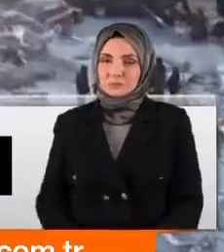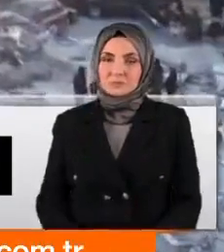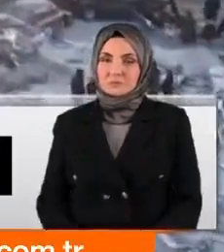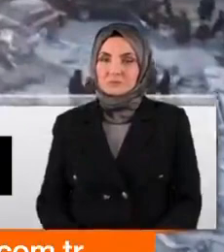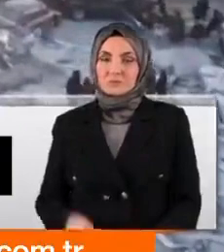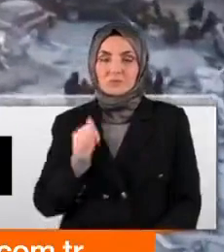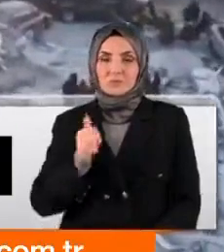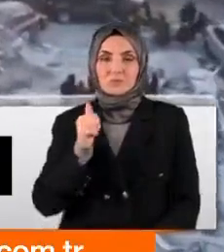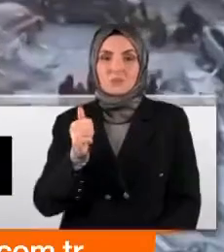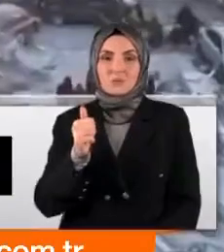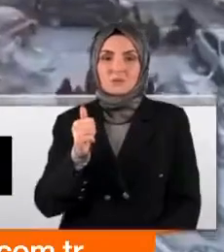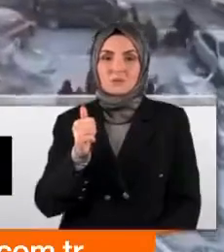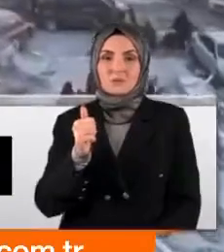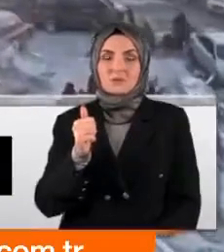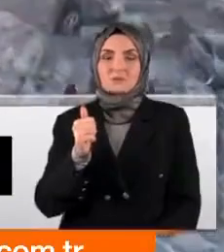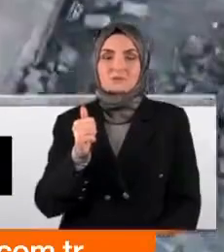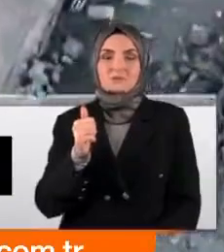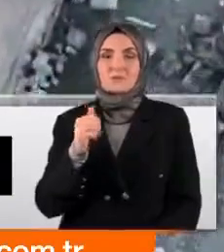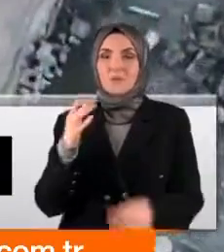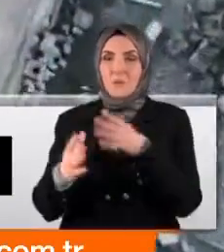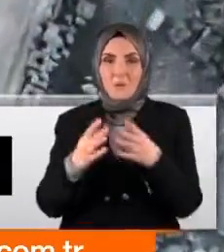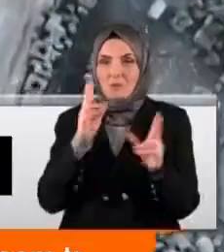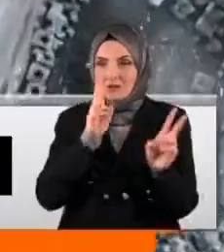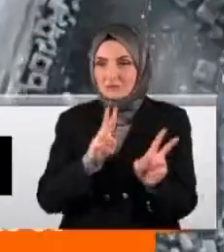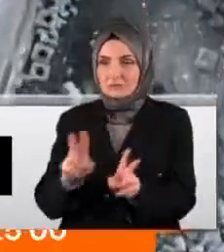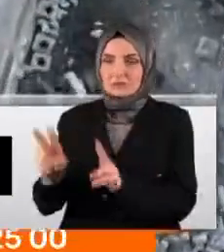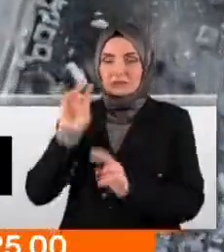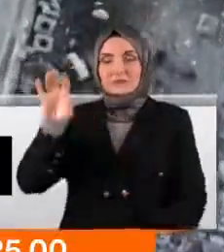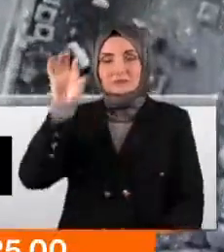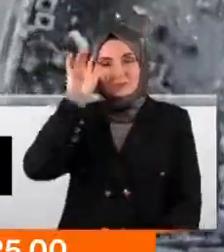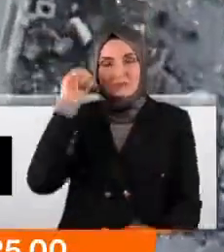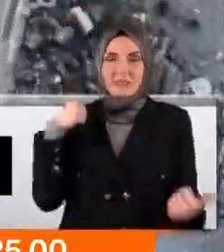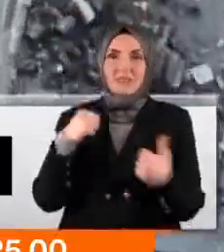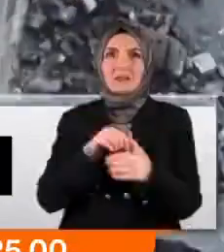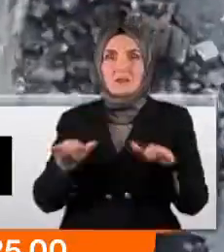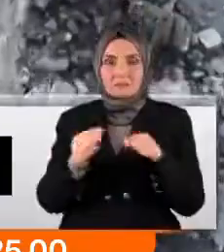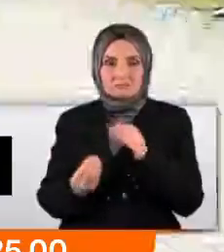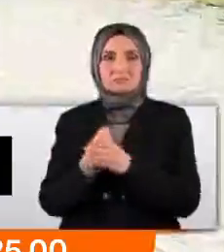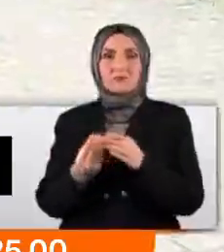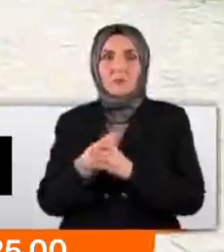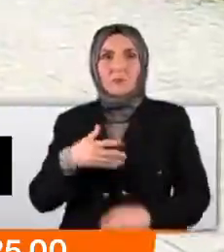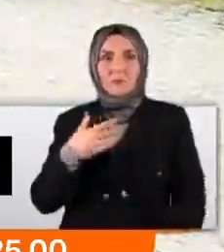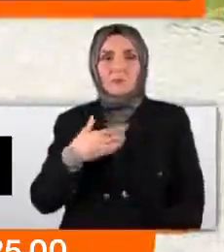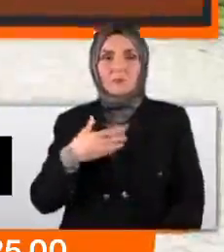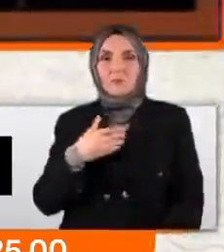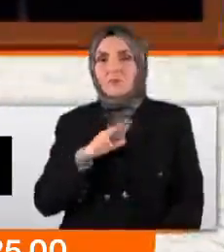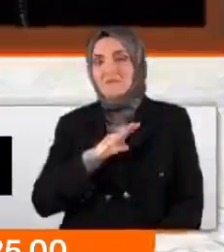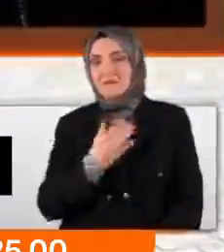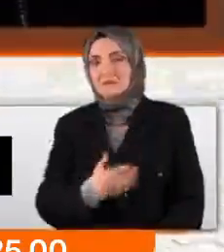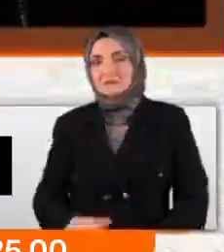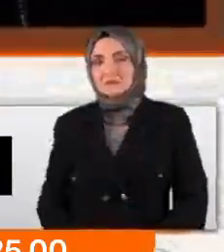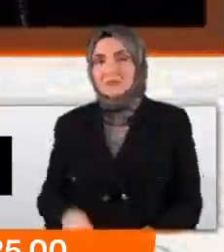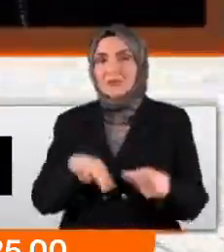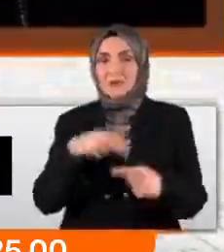Günlerce gözünün önünde olan bitenlerden etkilenmiş, her an bir felaket daha olacak tedirginliğiyle yaşıyordu. Ayşe Gülhan Çeler